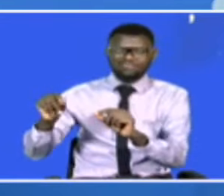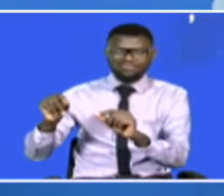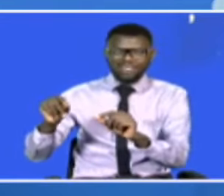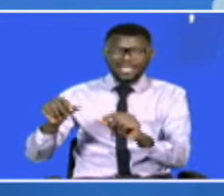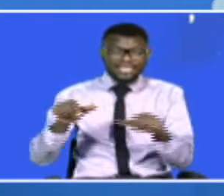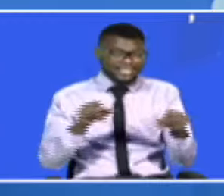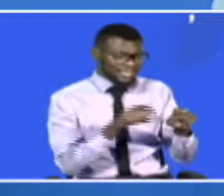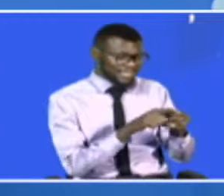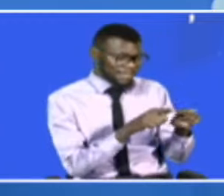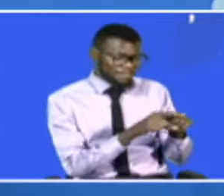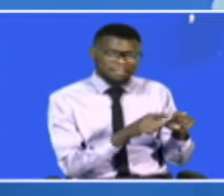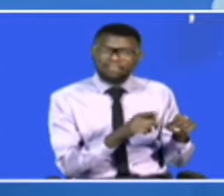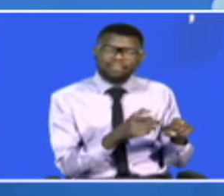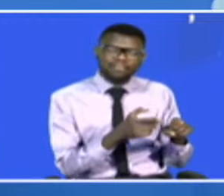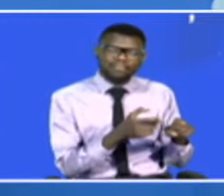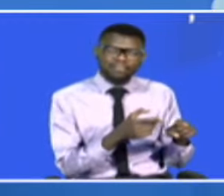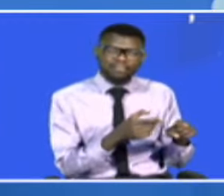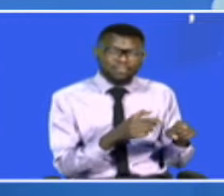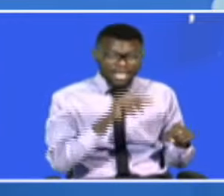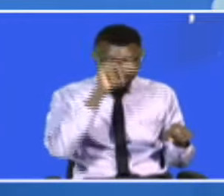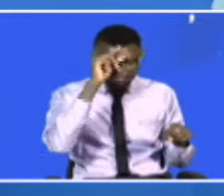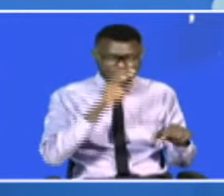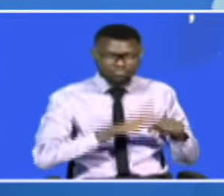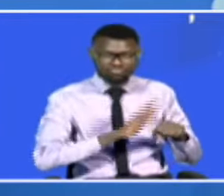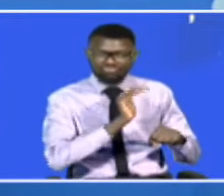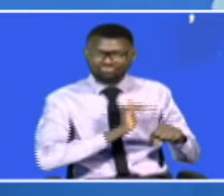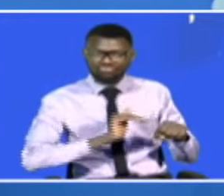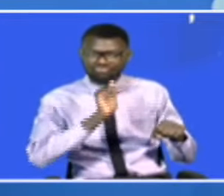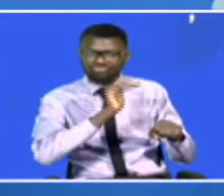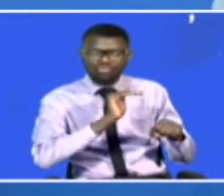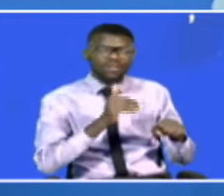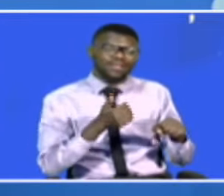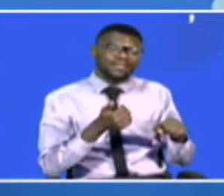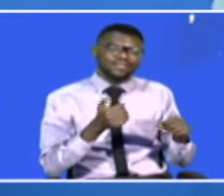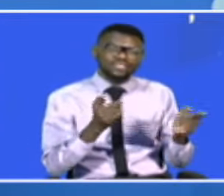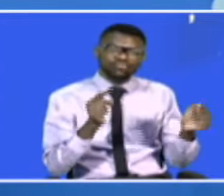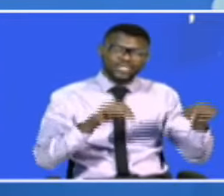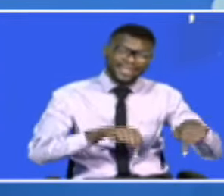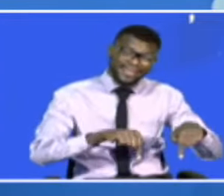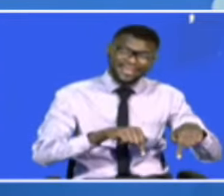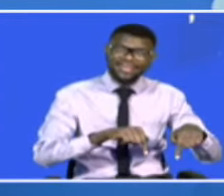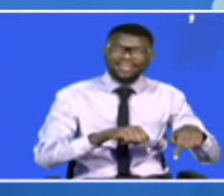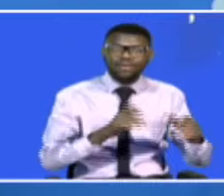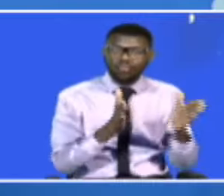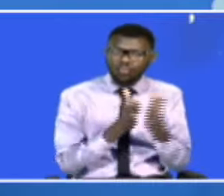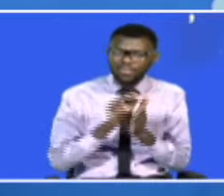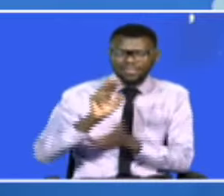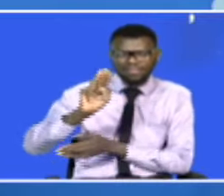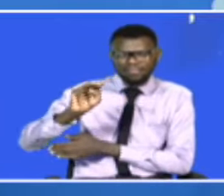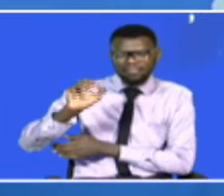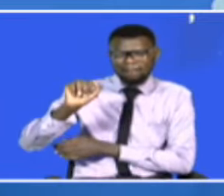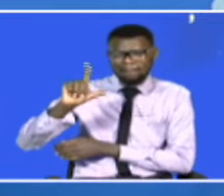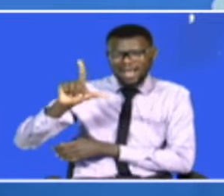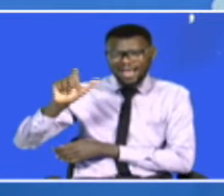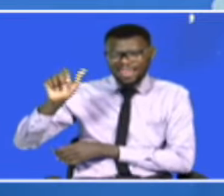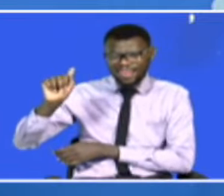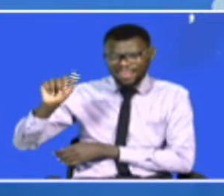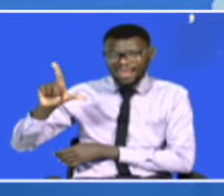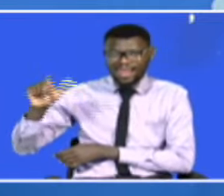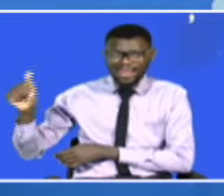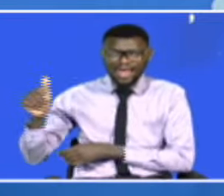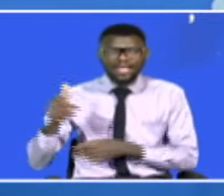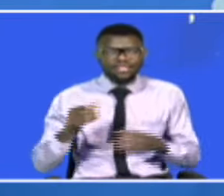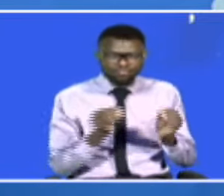cha UDA Cleophas Malala kuandaa mkutano hii leo mjini Kakamega kwa kile Savula amedai mkutano huo ulikuwa